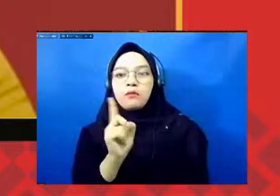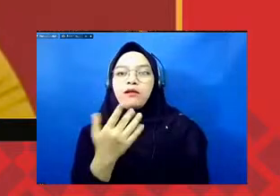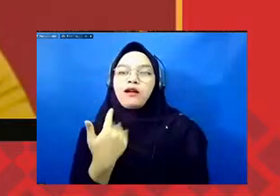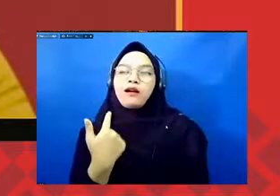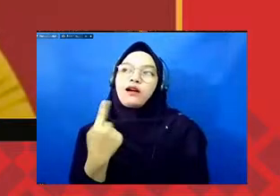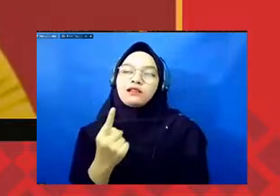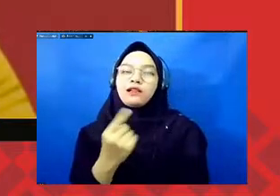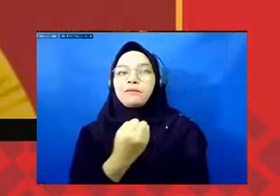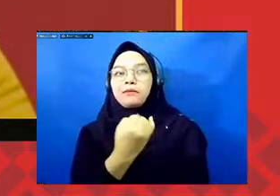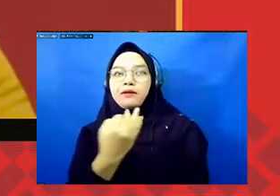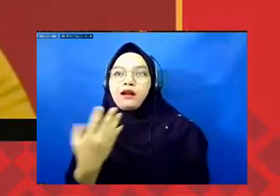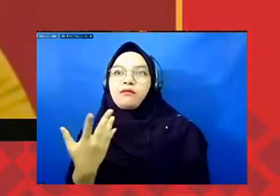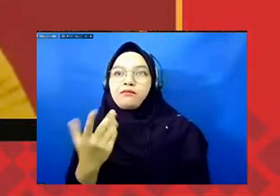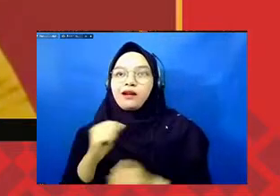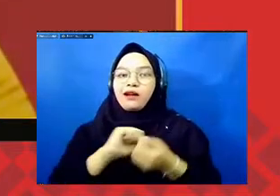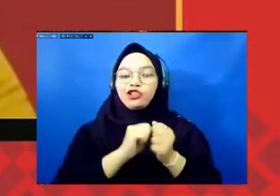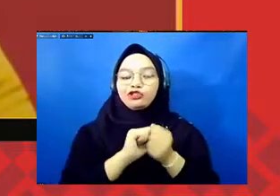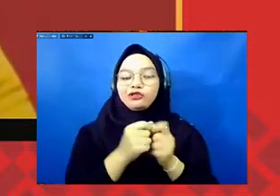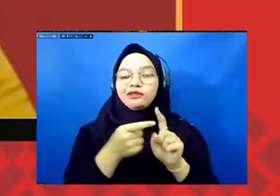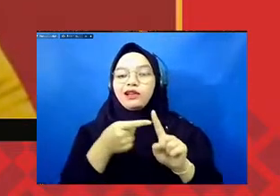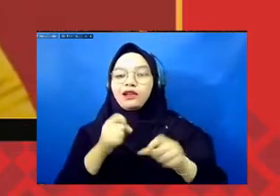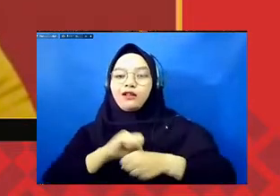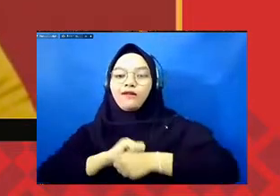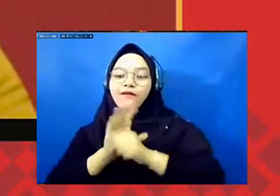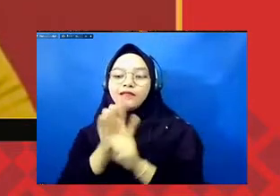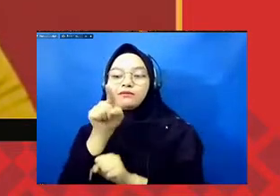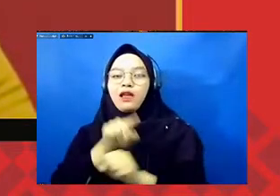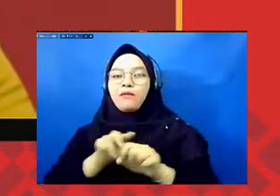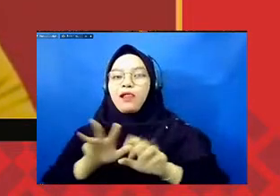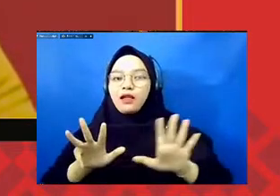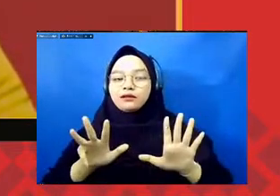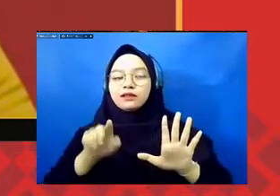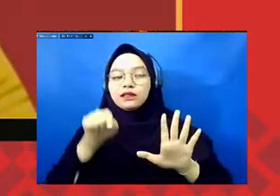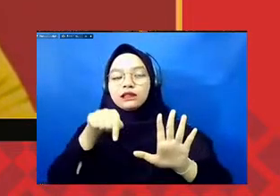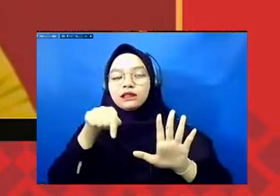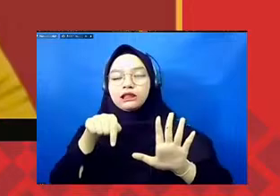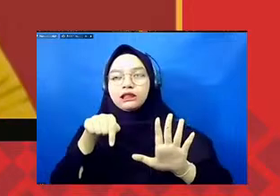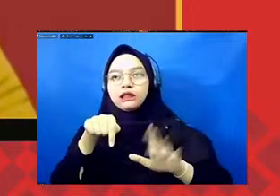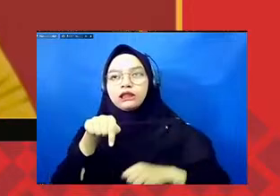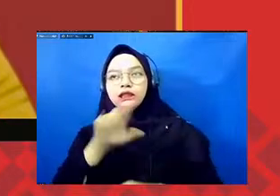kes juga dari COVID-19 ini yang bukan hanya